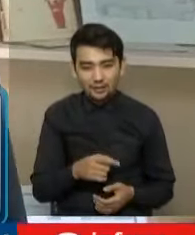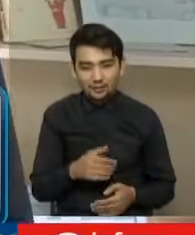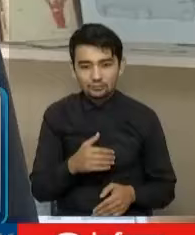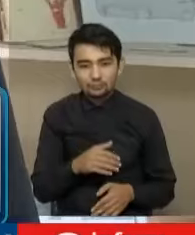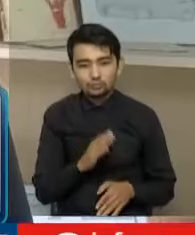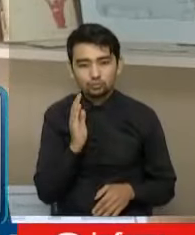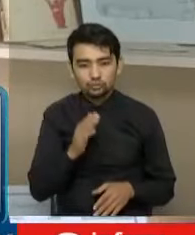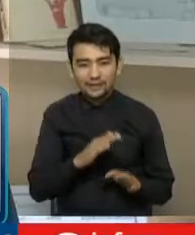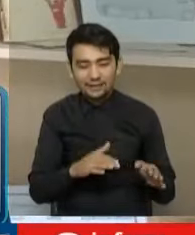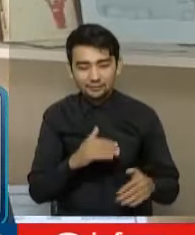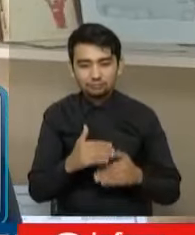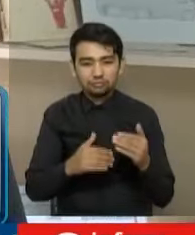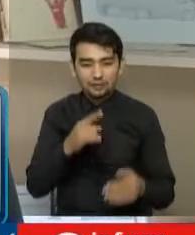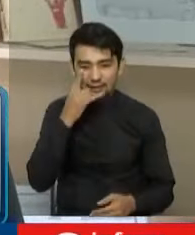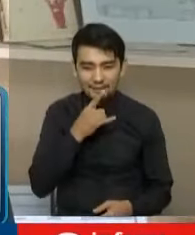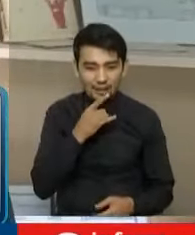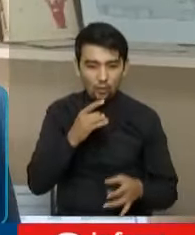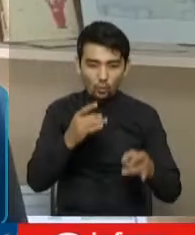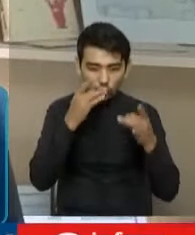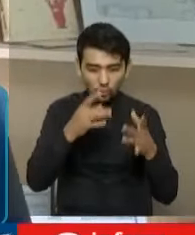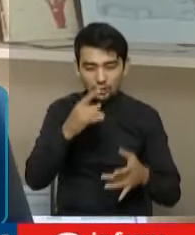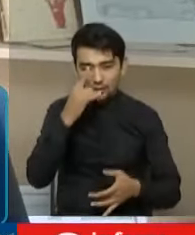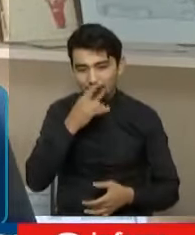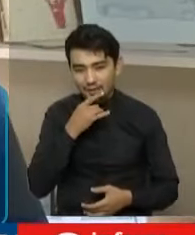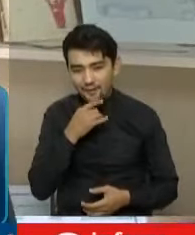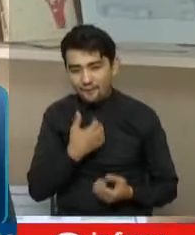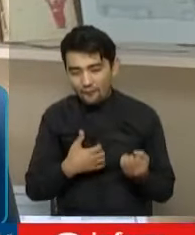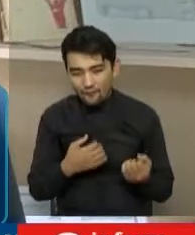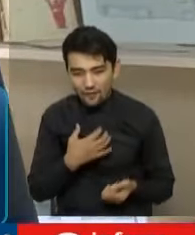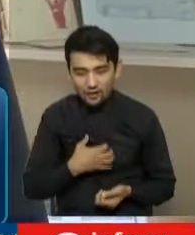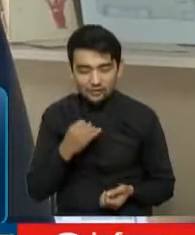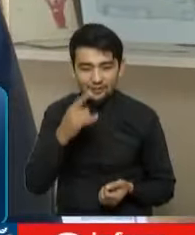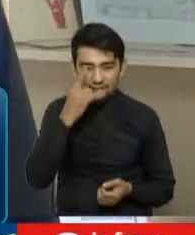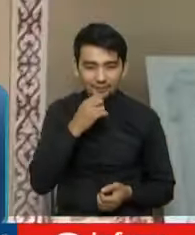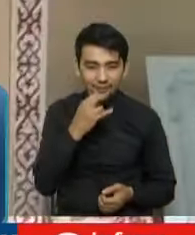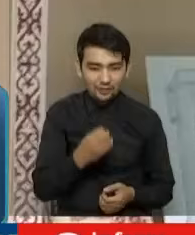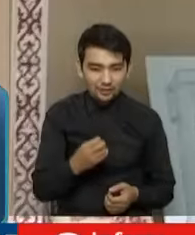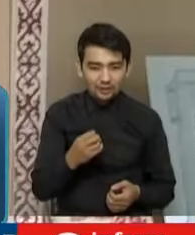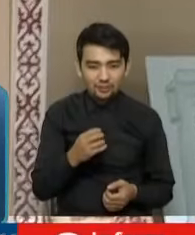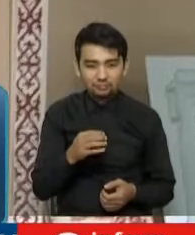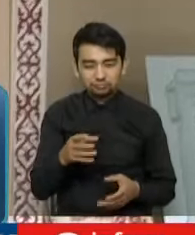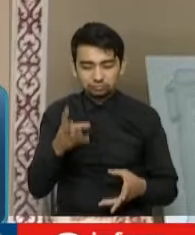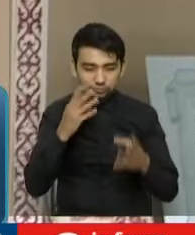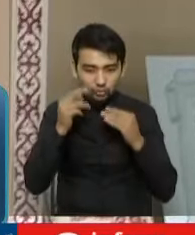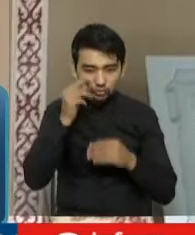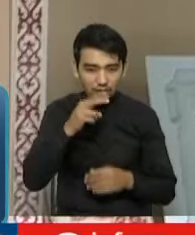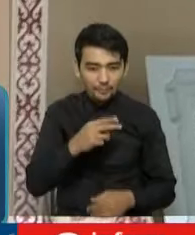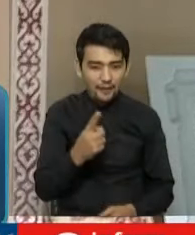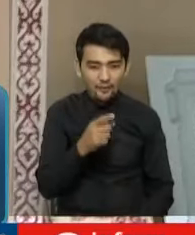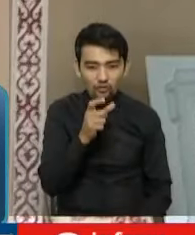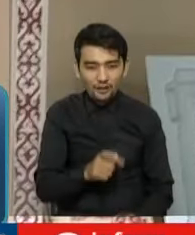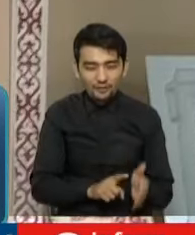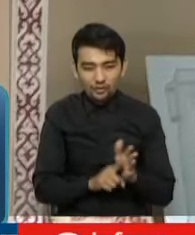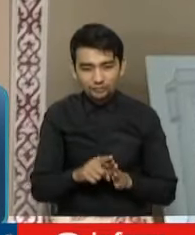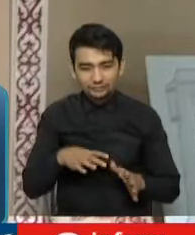ұрпақтарға қазақ салт-дәстүрлерін, ғұрыптарын, осы қазақ ұлттық өнерін дәріптеу. 1990-дан бастап